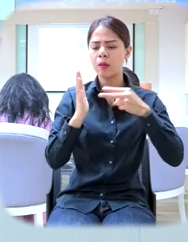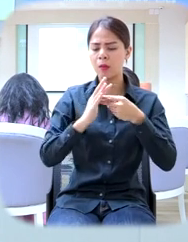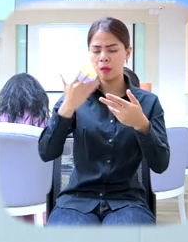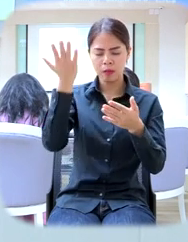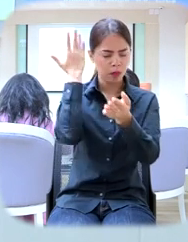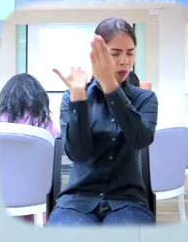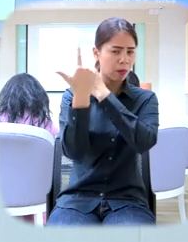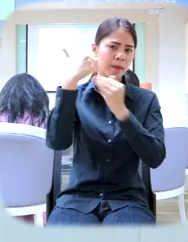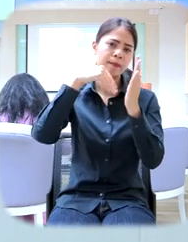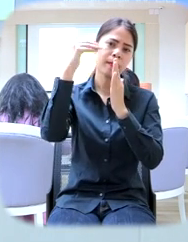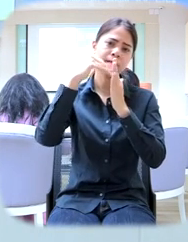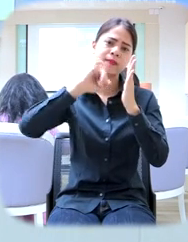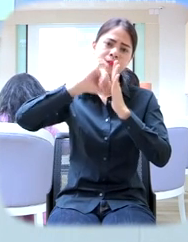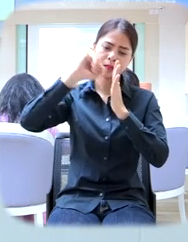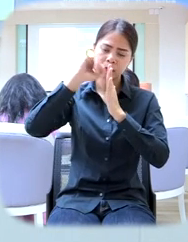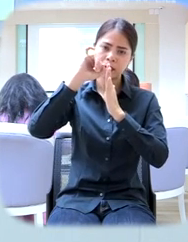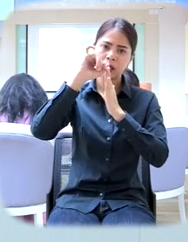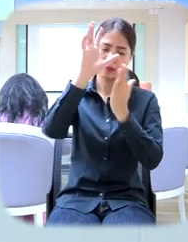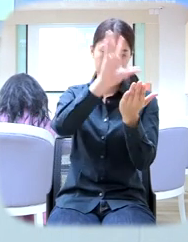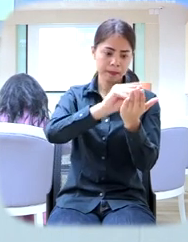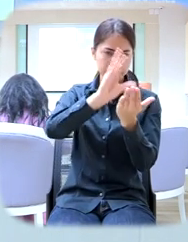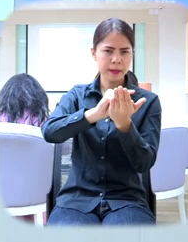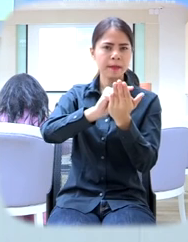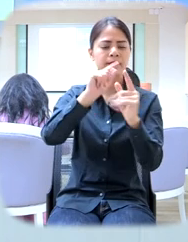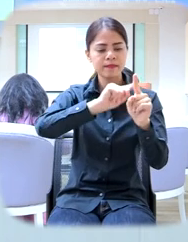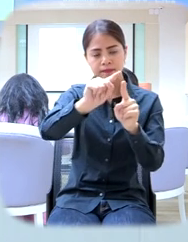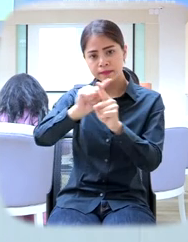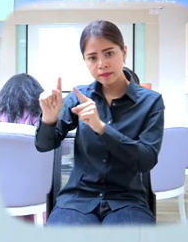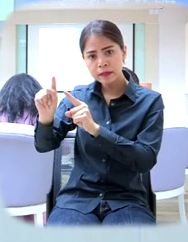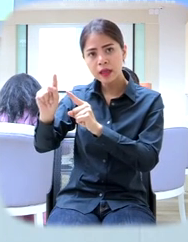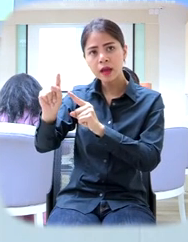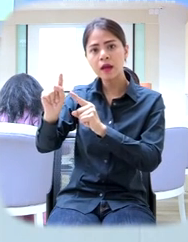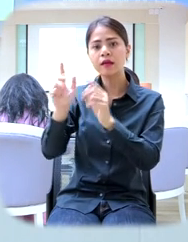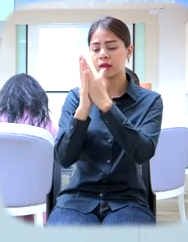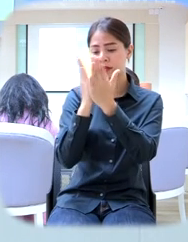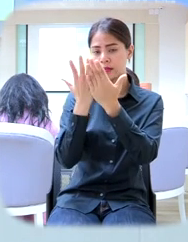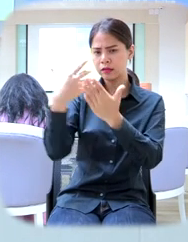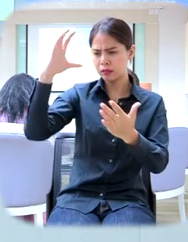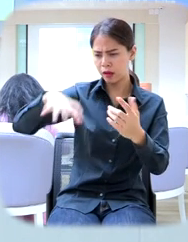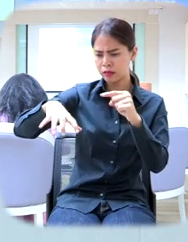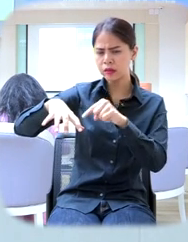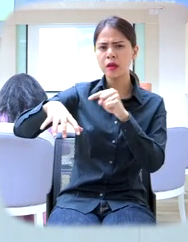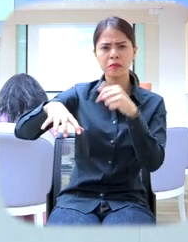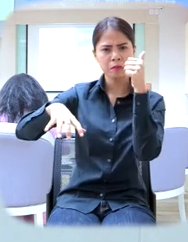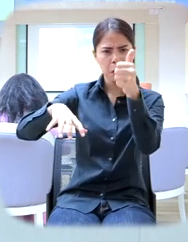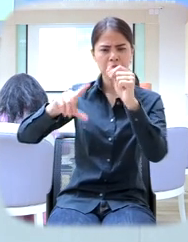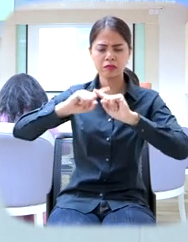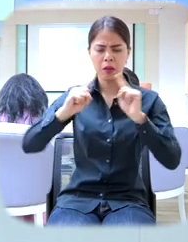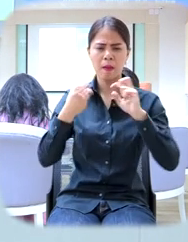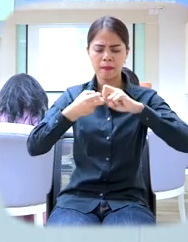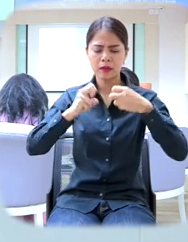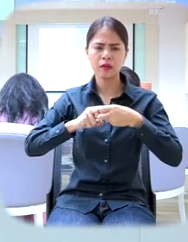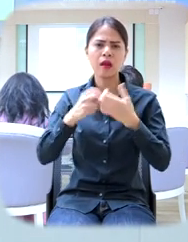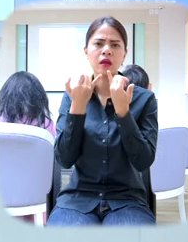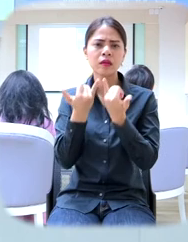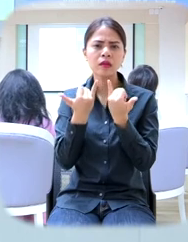ของระบบการจัดเก็บข้อมูลโดยเฉพาะห้องสมุดที่ดีนะครับเพียงแต่ว่าข้อที่เป็นปัญหาก็คือณปัจจุ